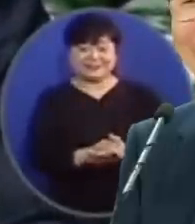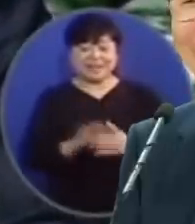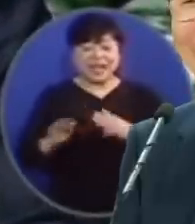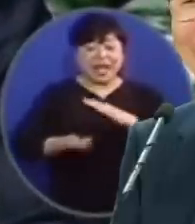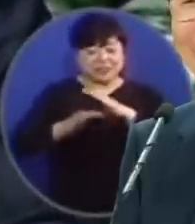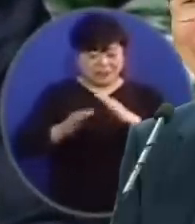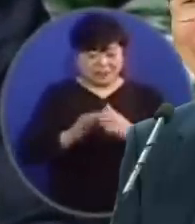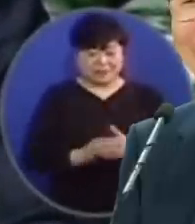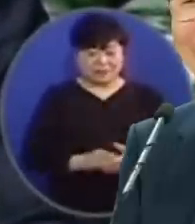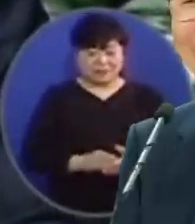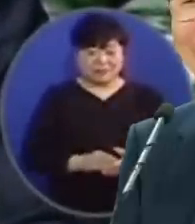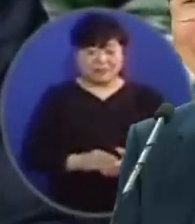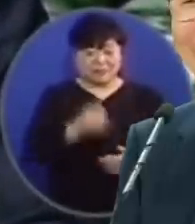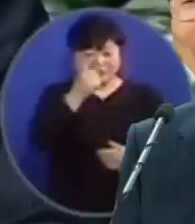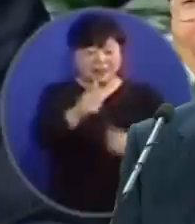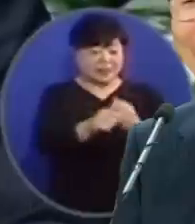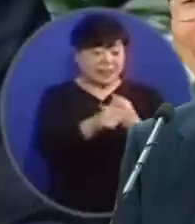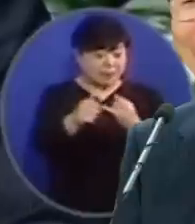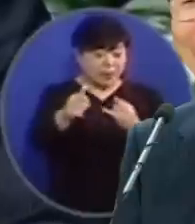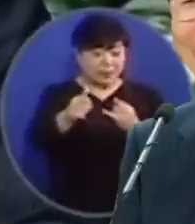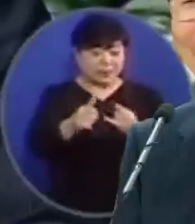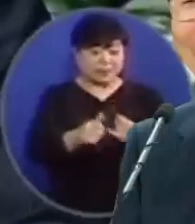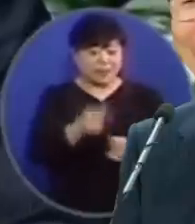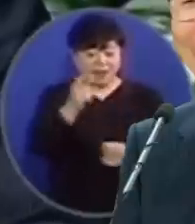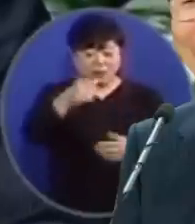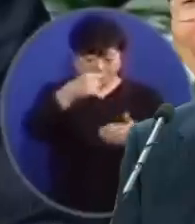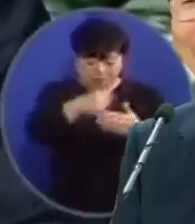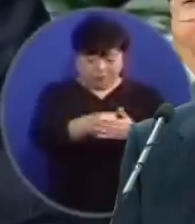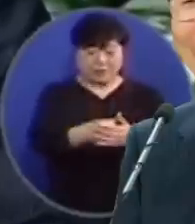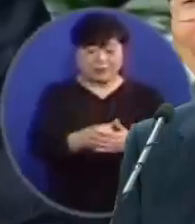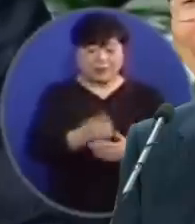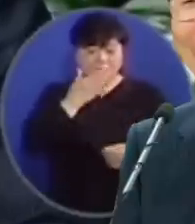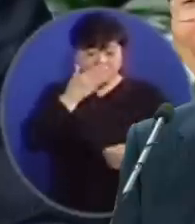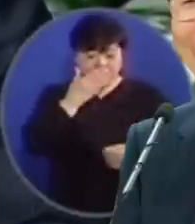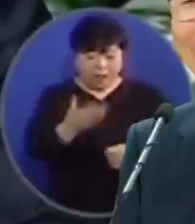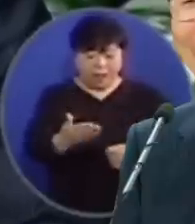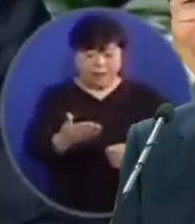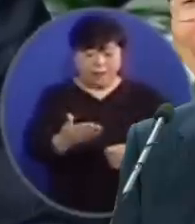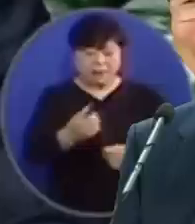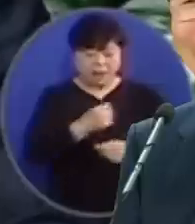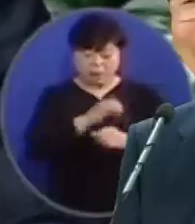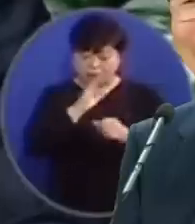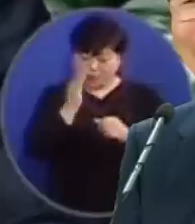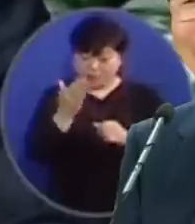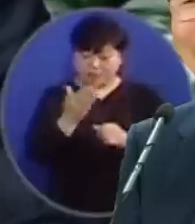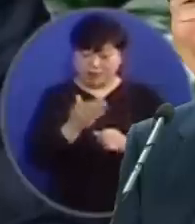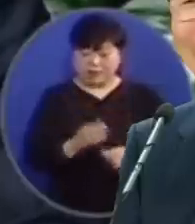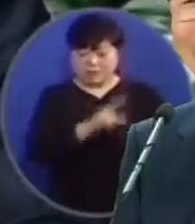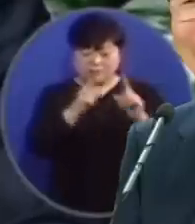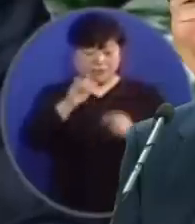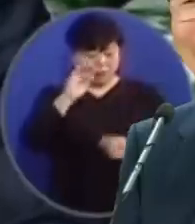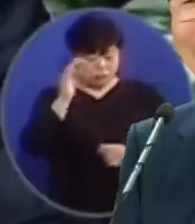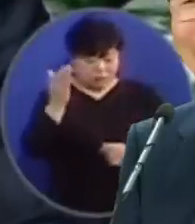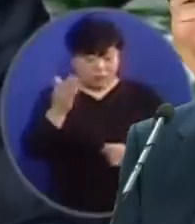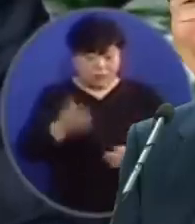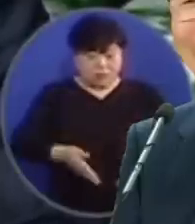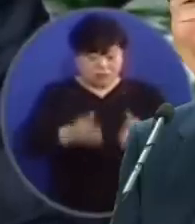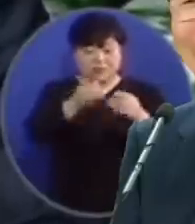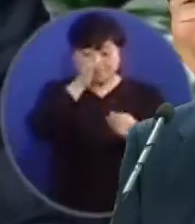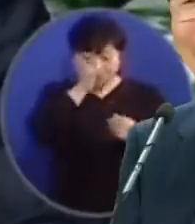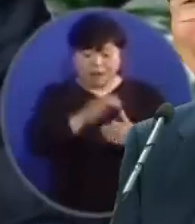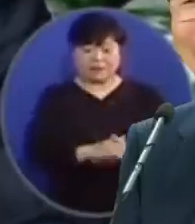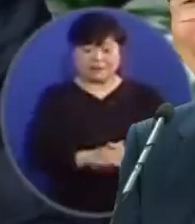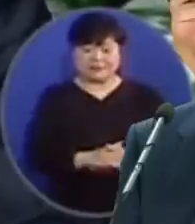가정에도 가장인 남편이 강하고 담대하여 할 수 있다 하면 된다, 살 수 있다, 길이 열릴